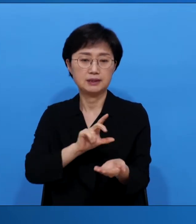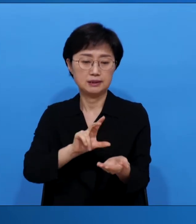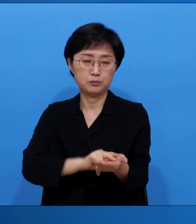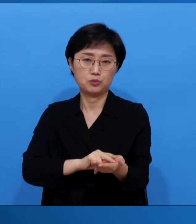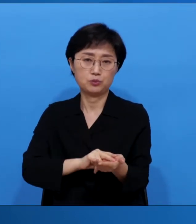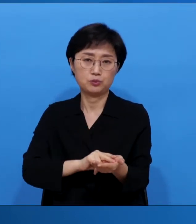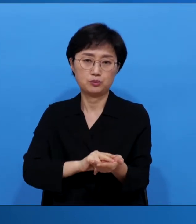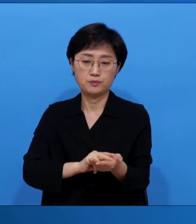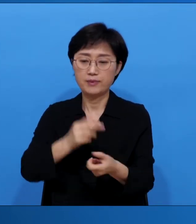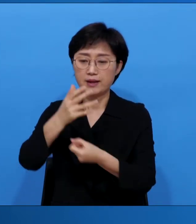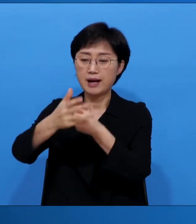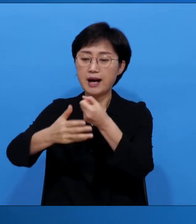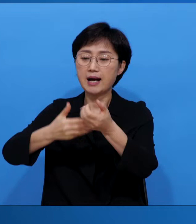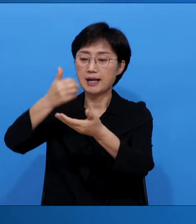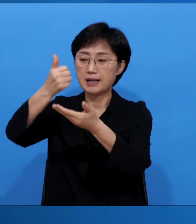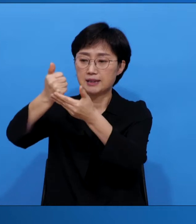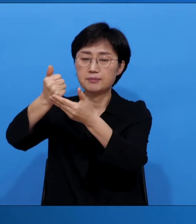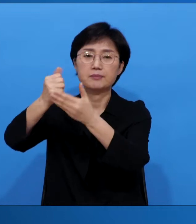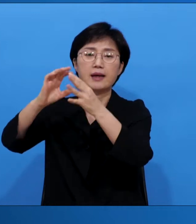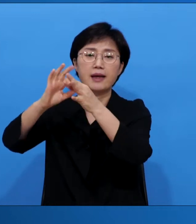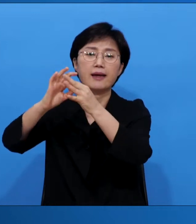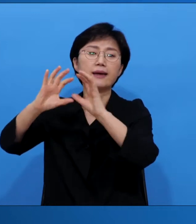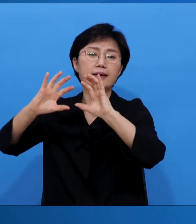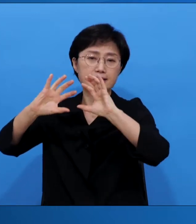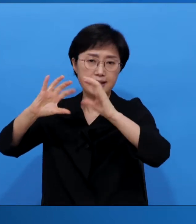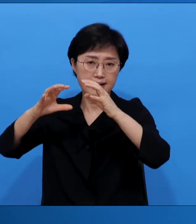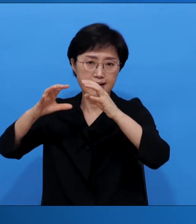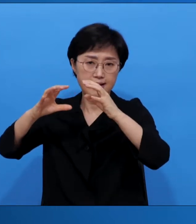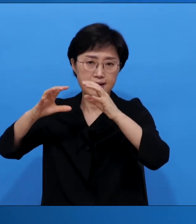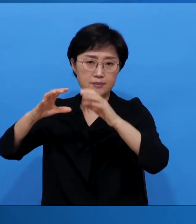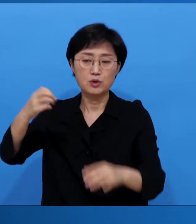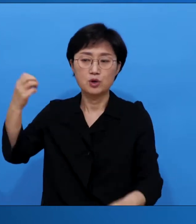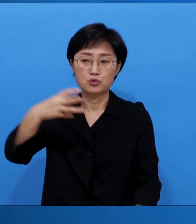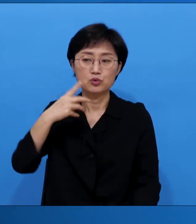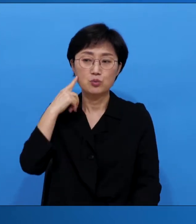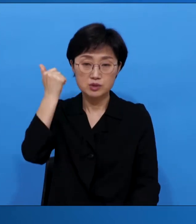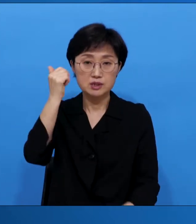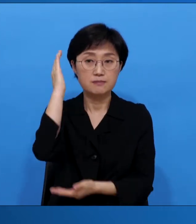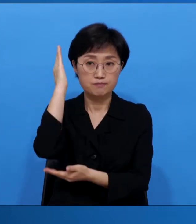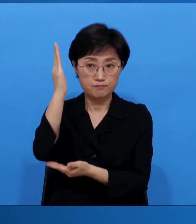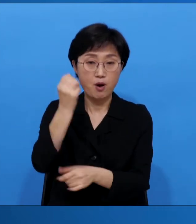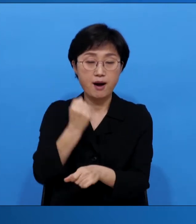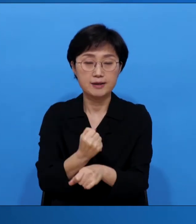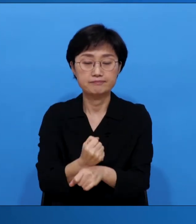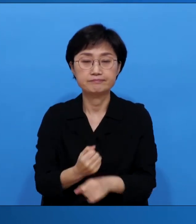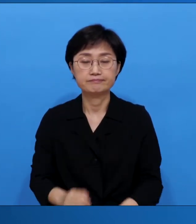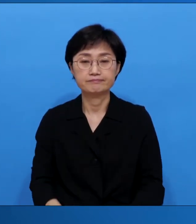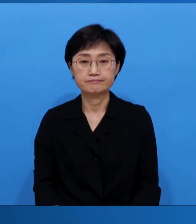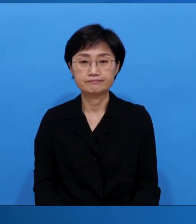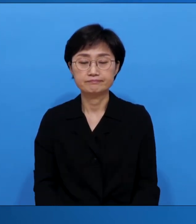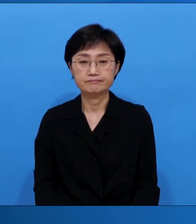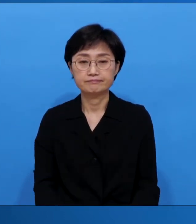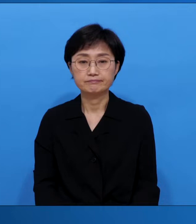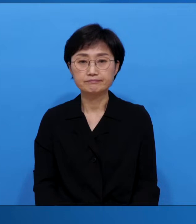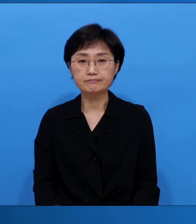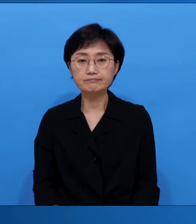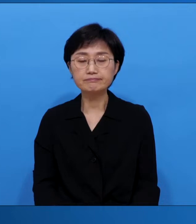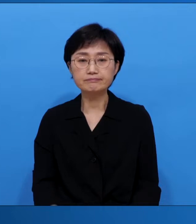제목으로 유광수 목사님께서 말씀 증거해 주시겠습니다. After the praise from the David Choir, Reverend Yu Gang-soo will come out and give us a message entitled The Kingdom of